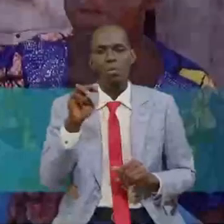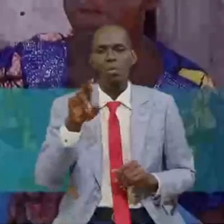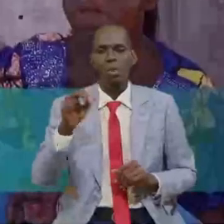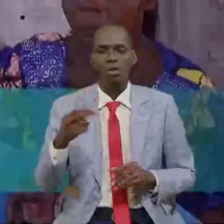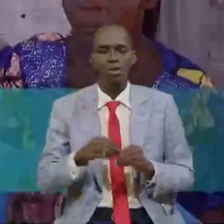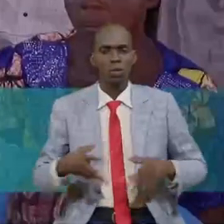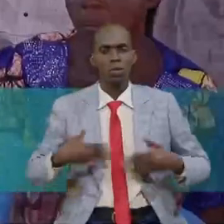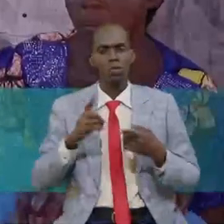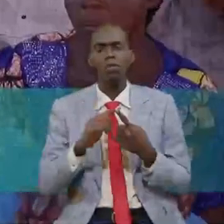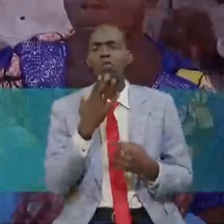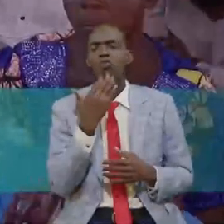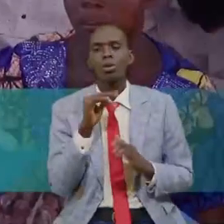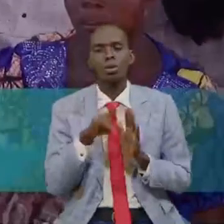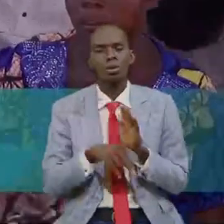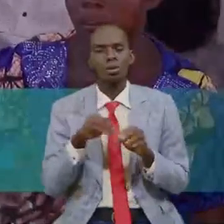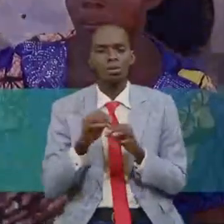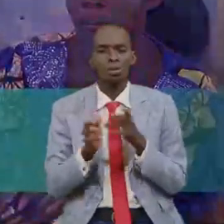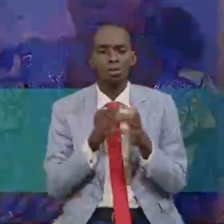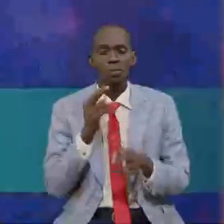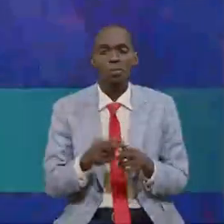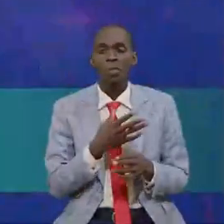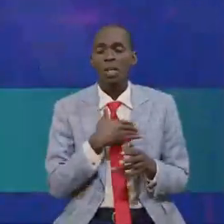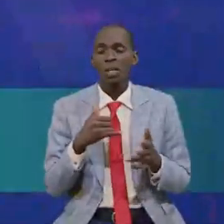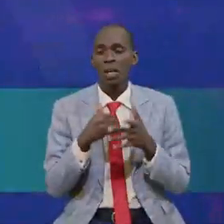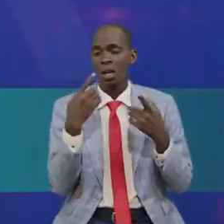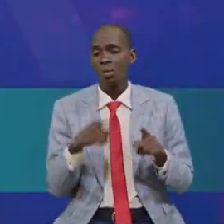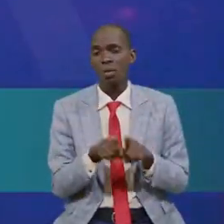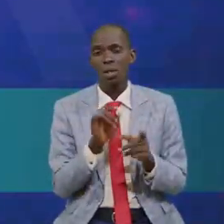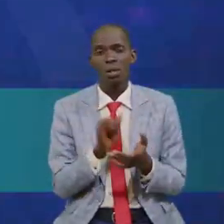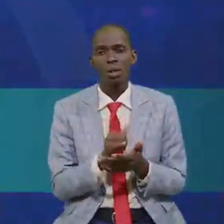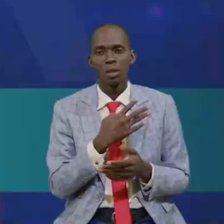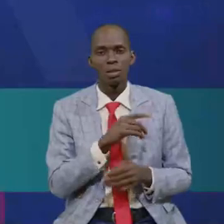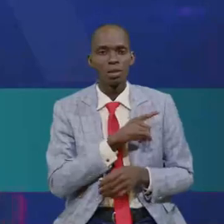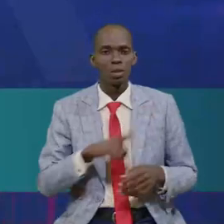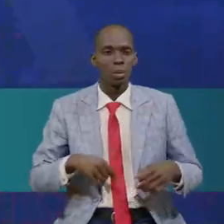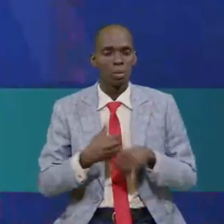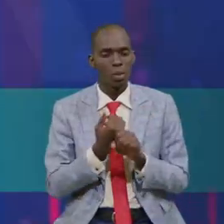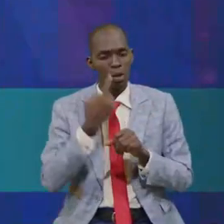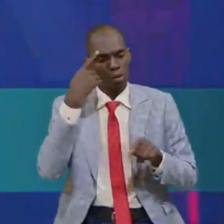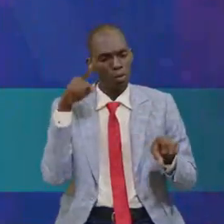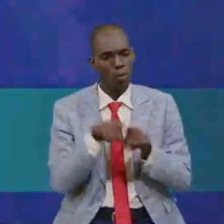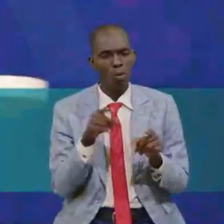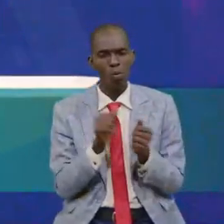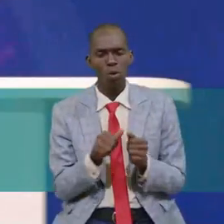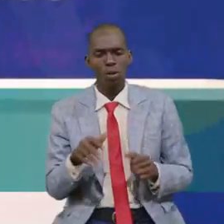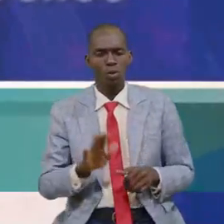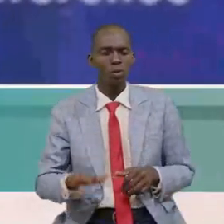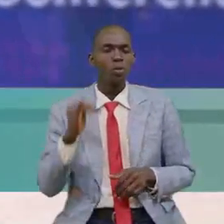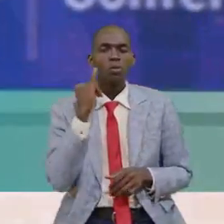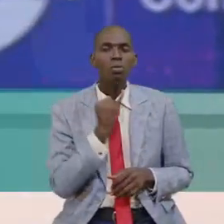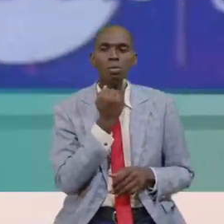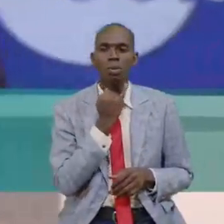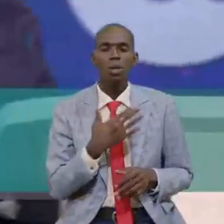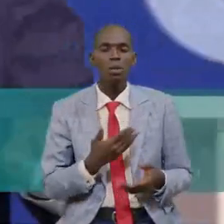Jésus. Et ça fut ainsi, et ça a été ainsi. Et le Seigneur a fait une alliance avec eux. Et ils sont venus au chapitre